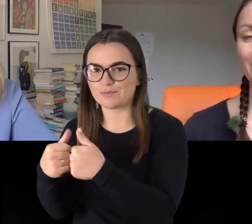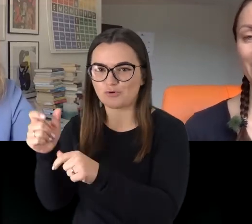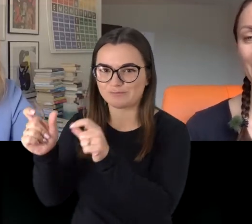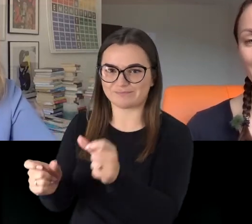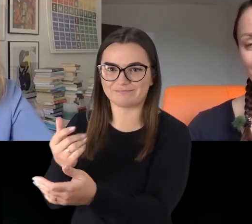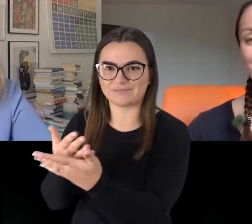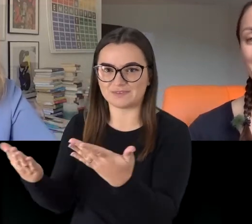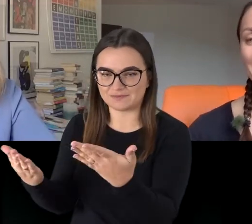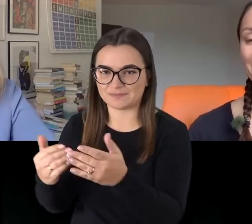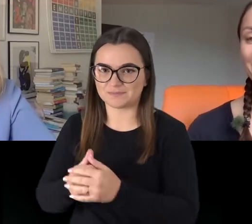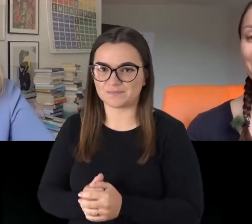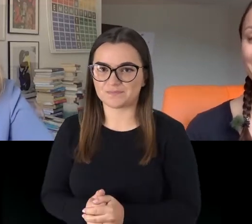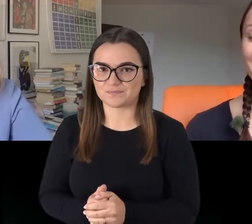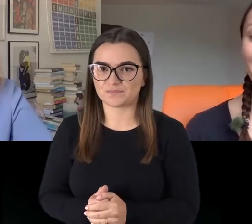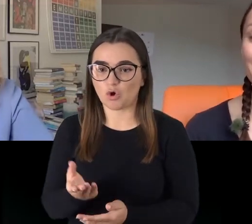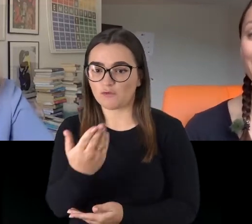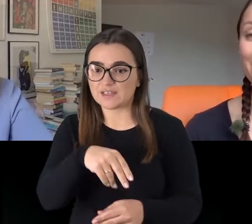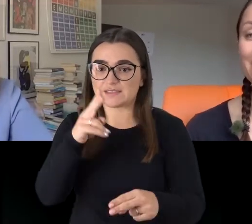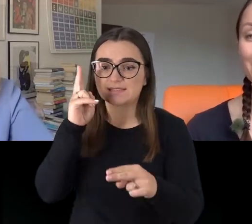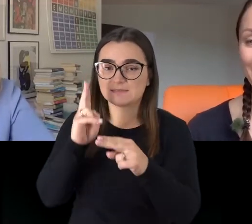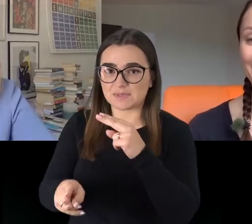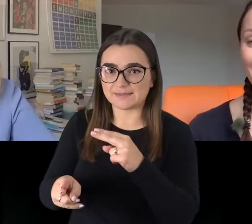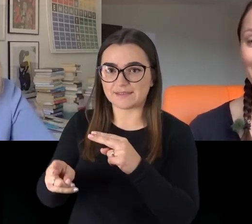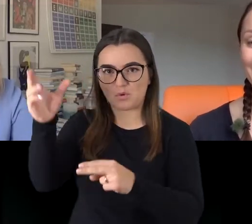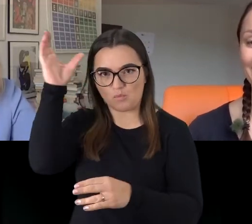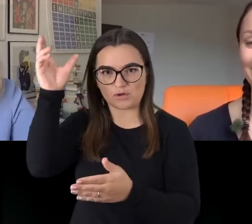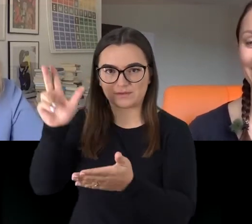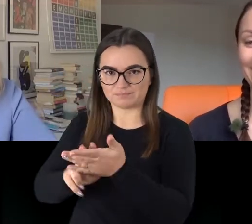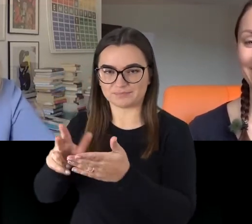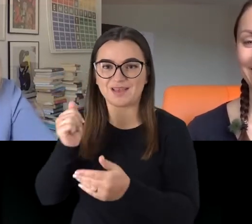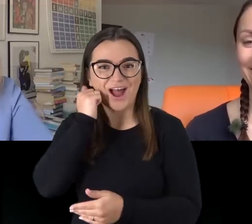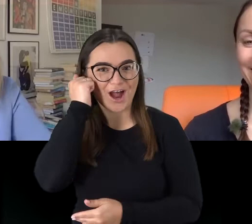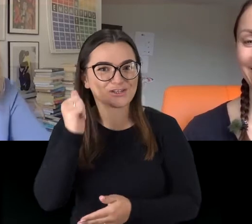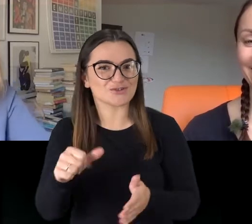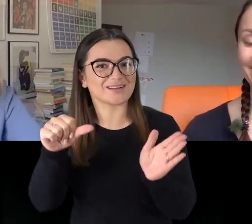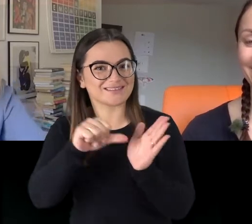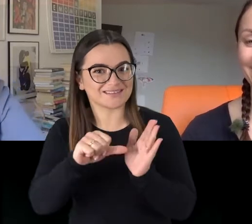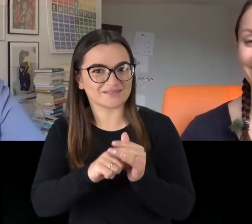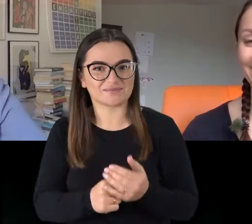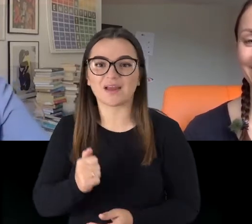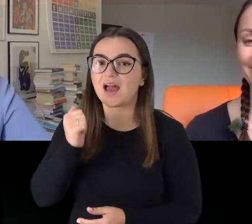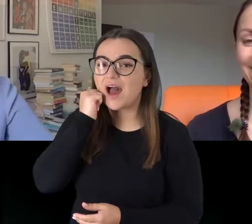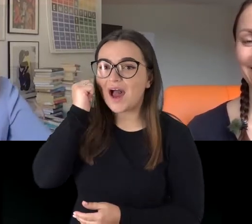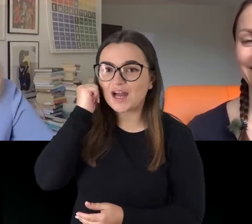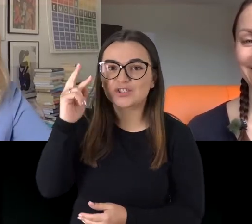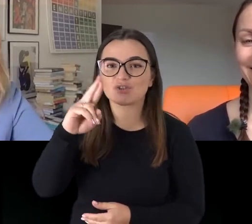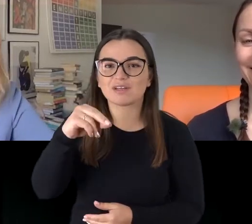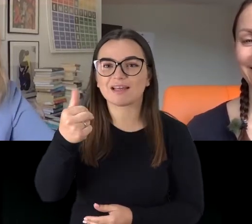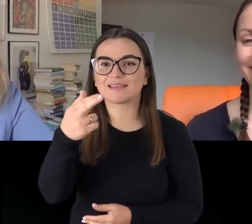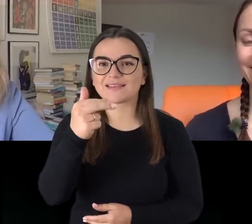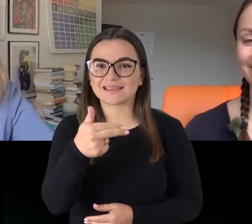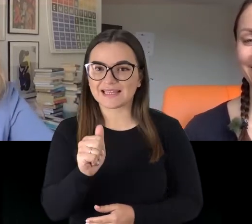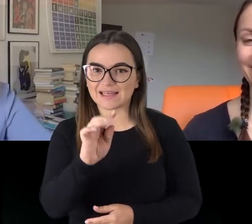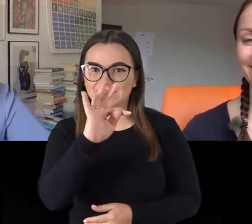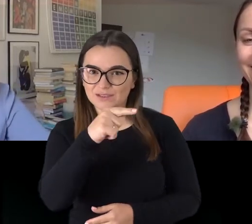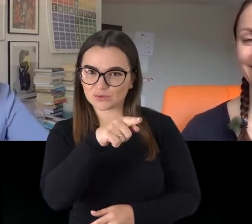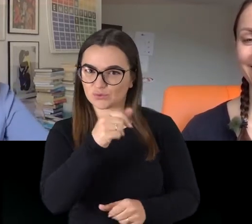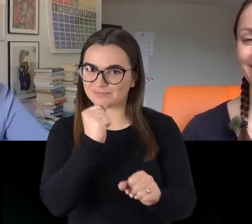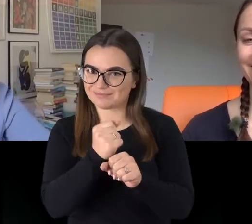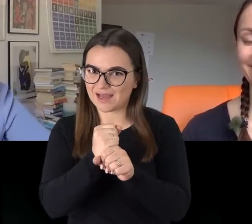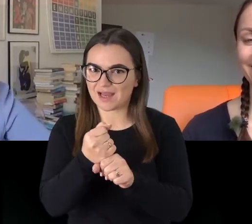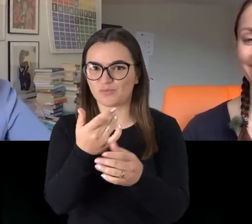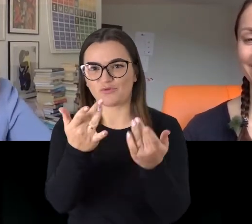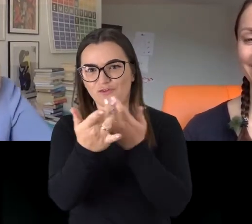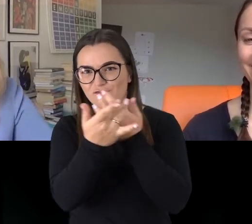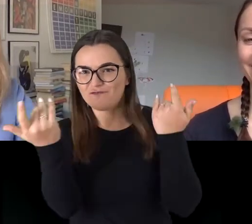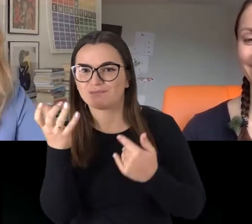šeimoms ir panašiai. Ačiū, kad prisijungėte, Gabija. Ačiū, Renata, kad jūs darote tokius darbus, viešinat ir padedat mums